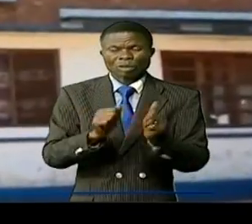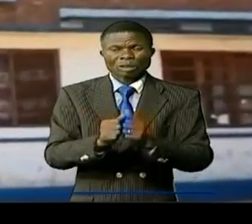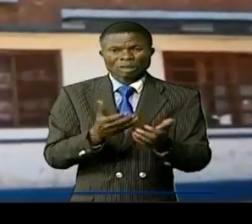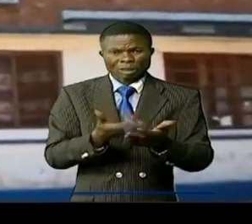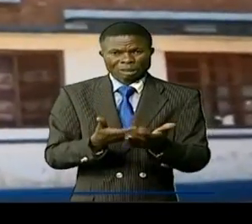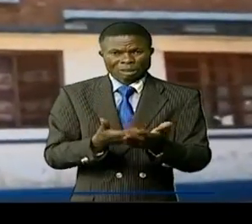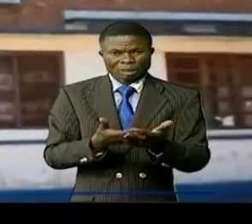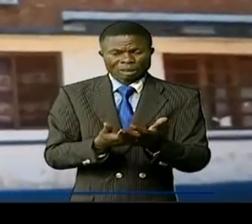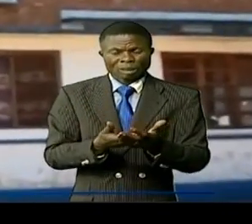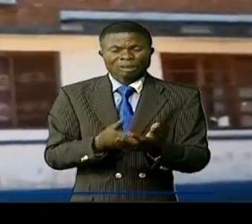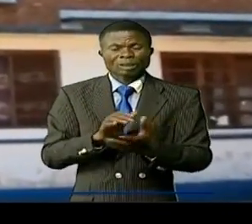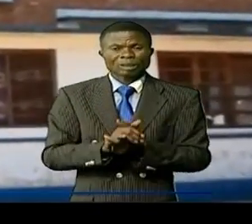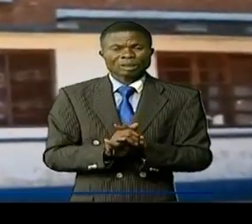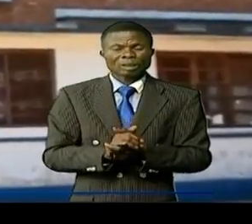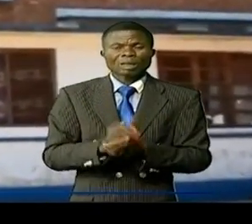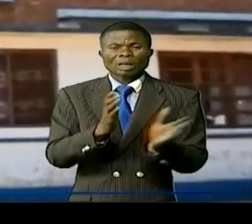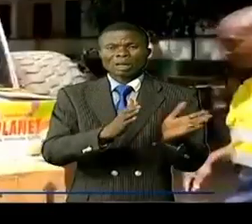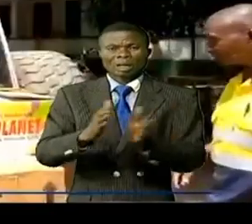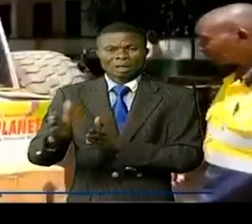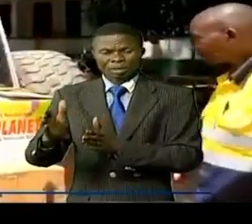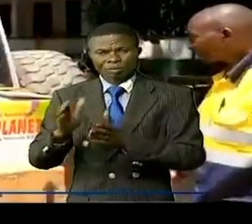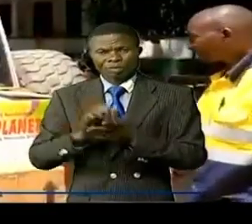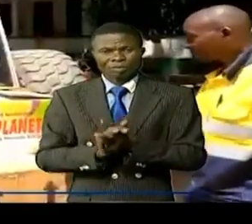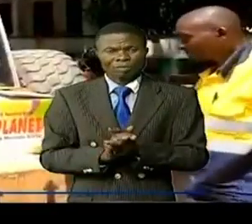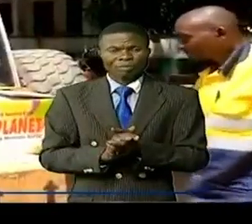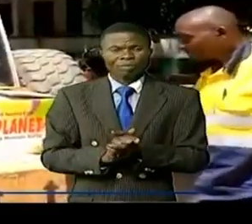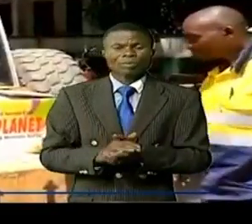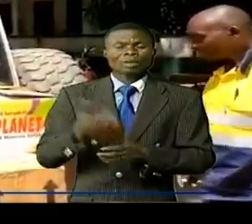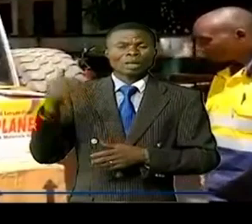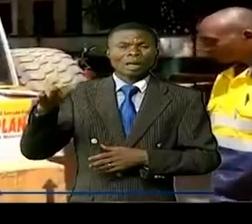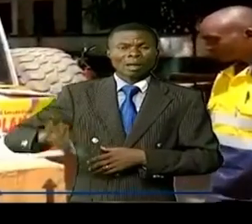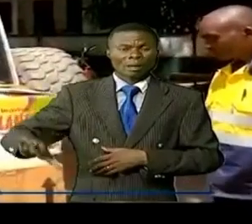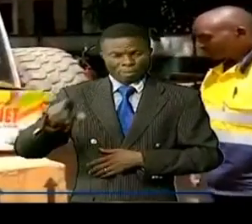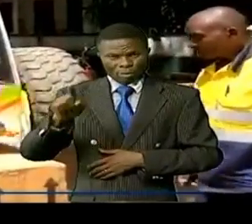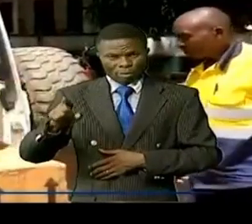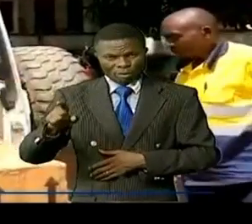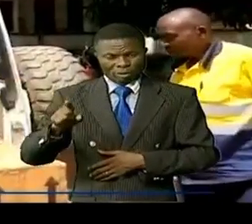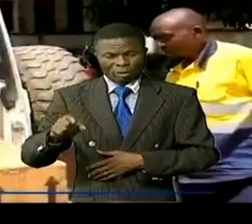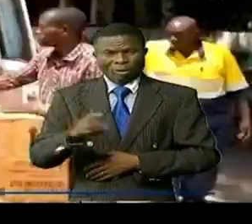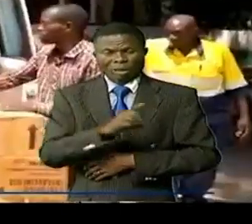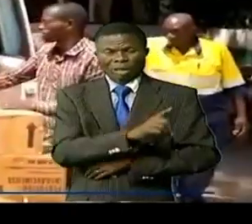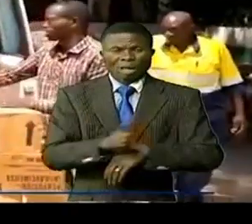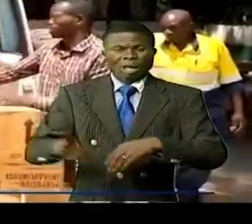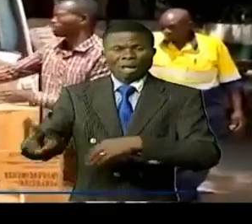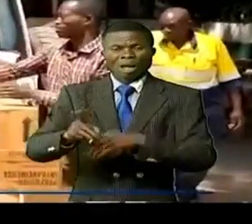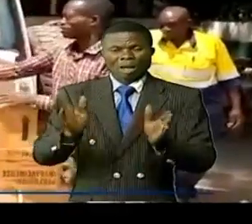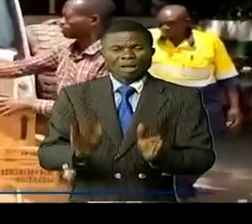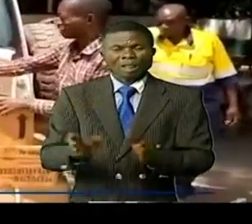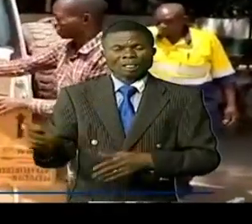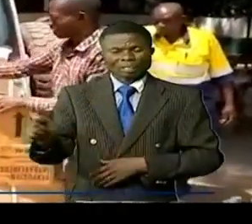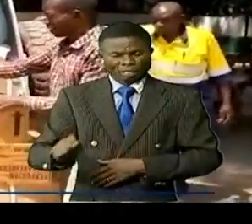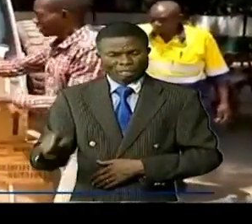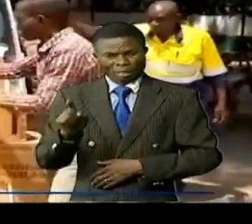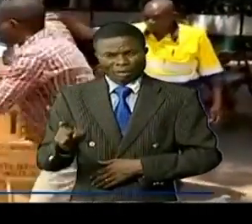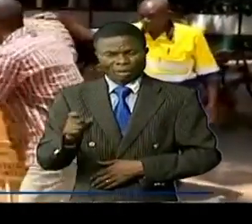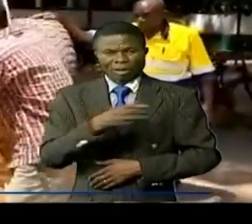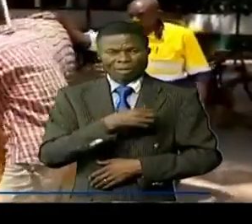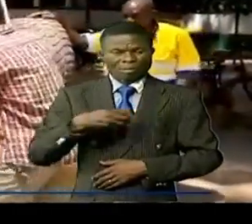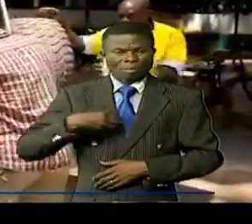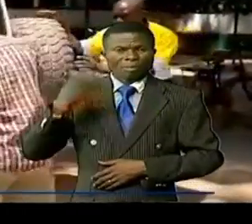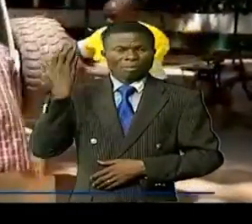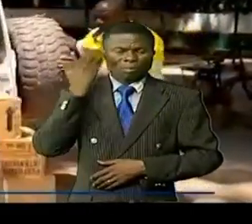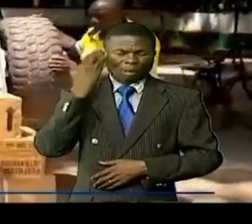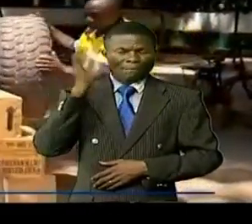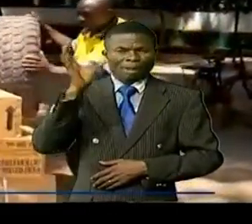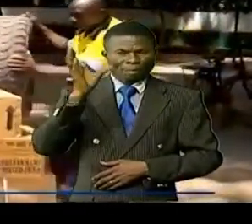autres intrants destinés à l'hôpital général de Manono. L'administrateur du territoire, Pierre Lukamba Kaseya,